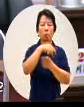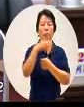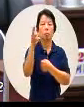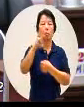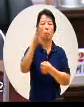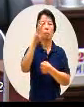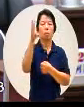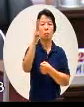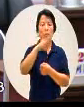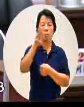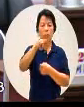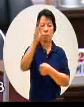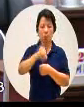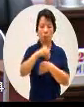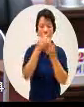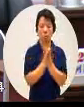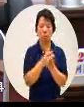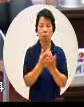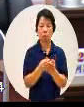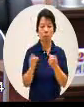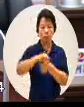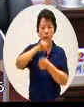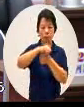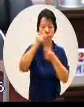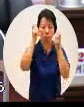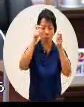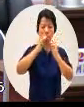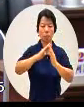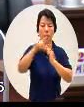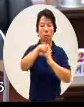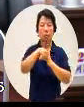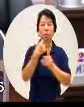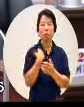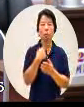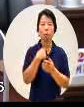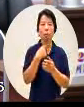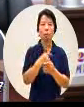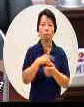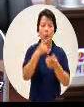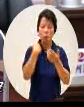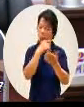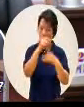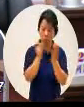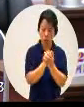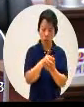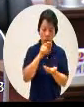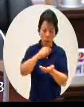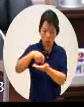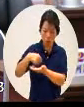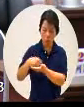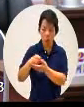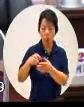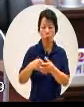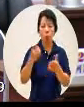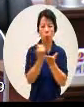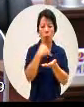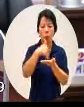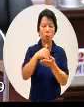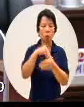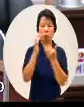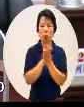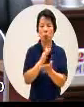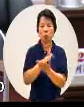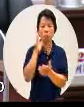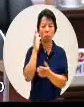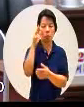可以替高雄市增加資源我看王國彩局長就很會學預算很多預算拿來公車的預算為什麼很多都沒刪